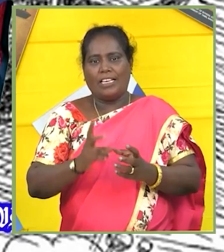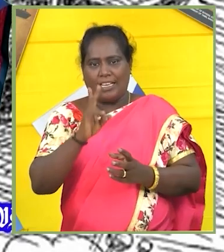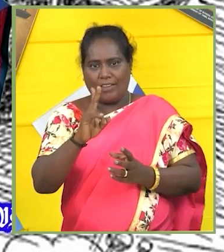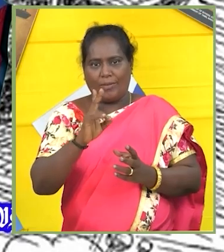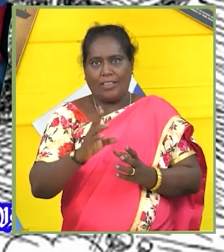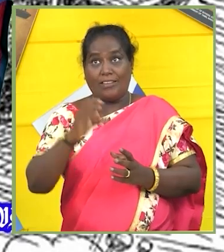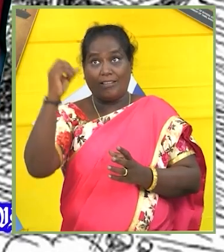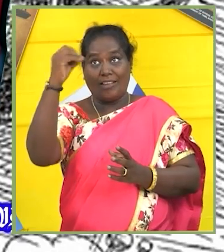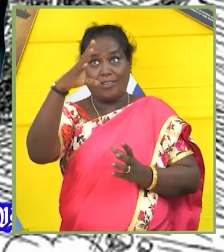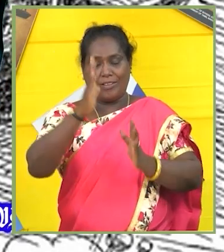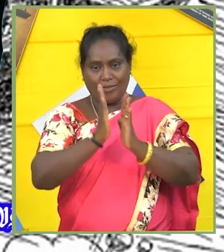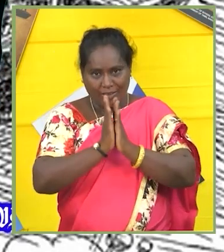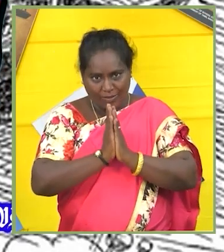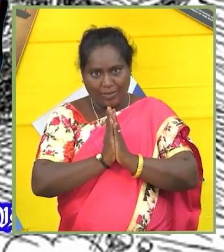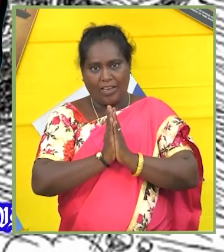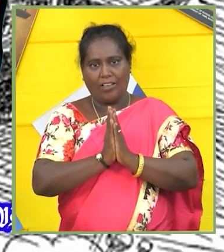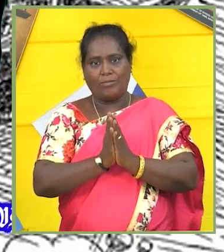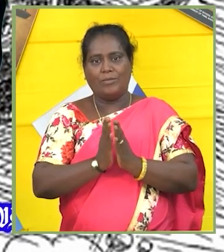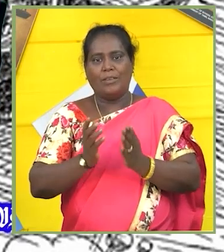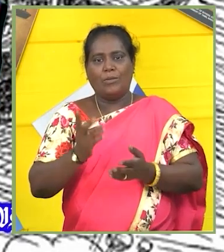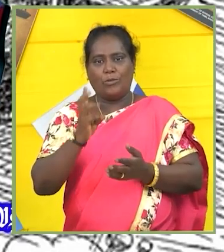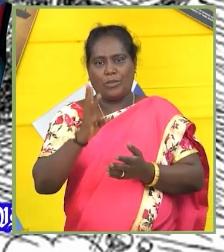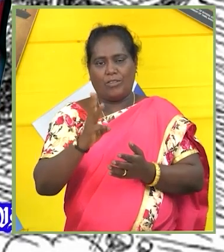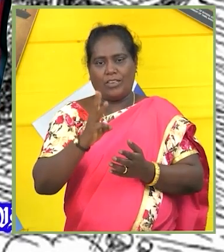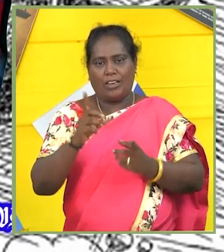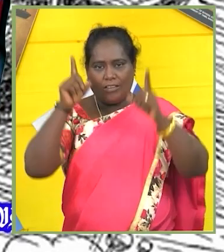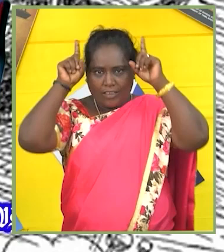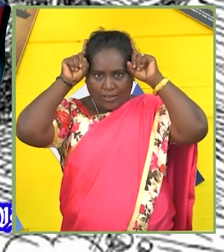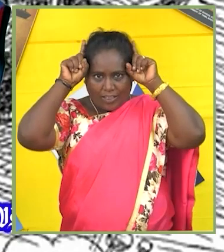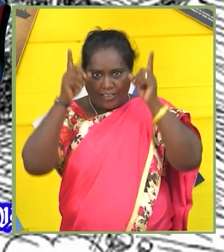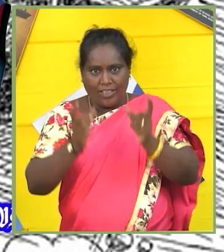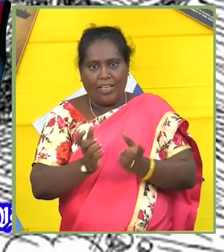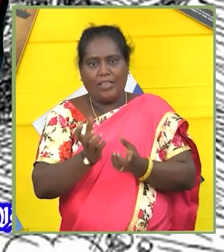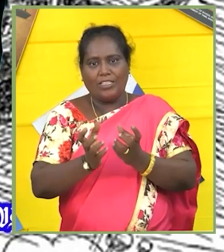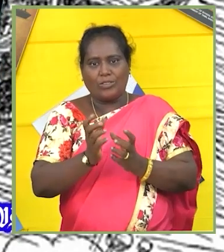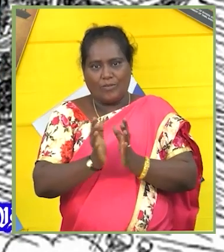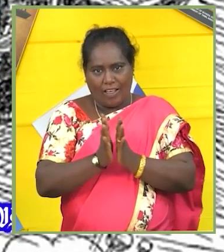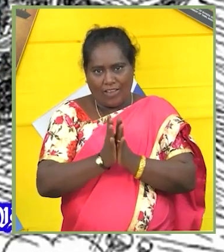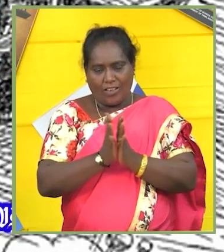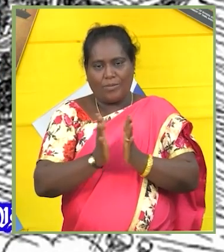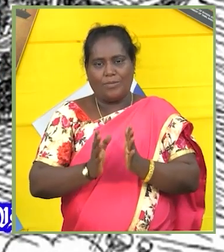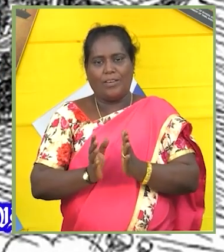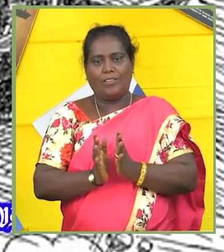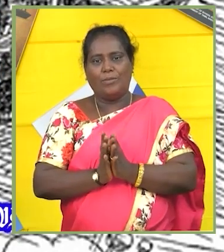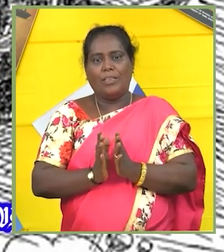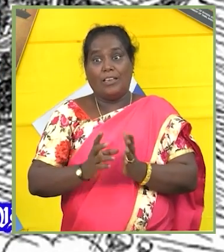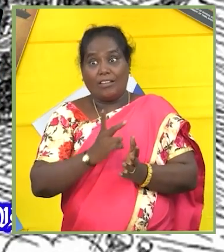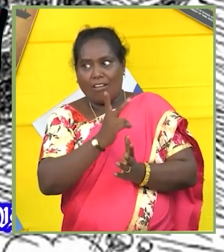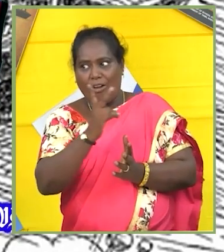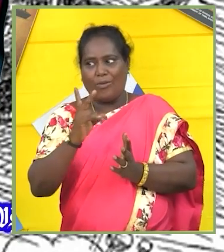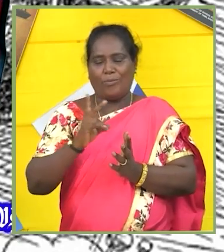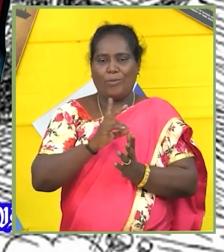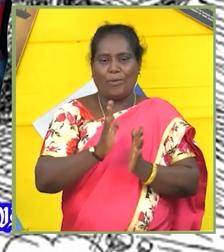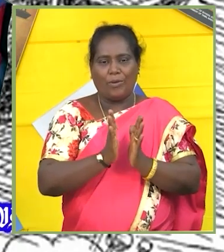பண்டிகையாகவும், 2ஆம் நாள் கதிரவனுக்கு நன்றி செலுத்தும் தைத்திருநாளாகவும், 3ஆம் நாள் மாடுகளுக்கு நன்றி செலுத்தும்